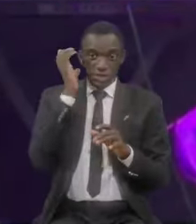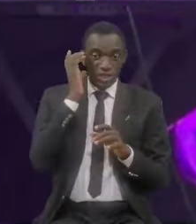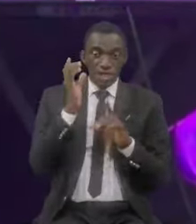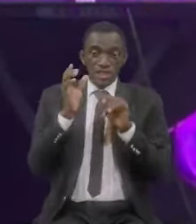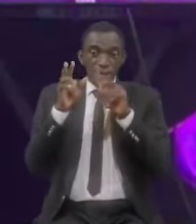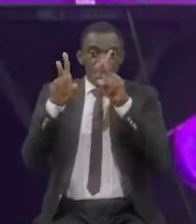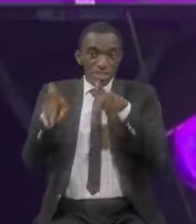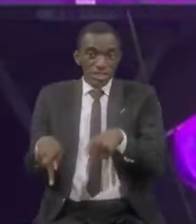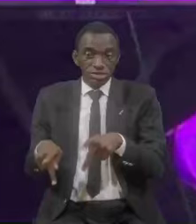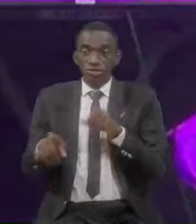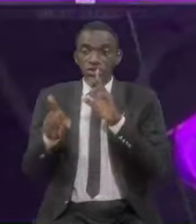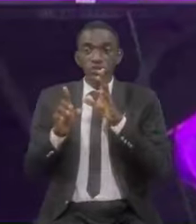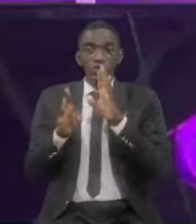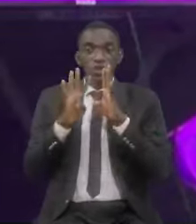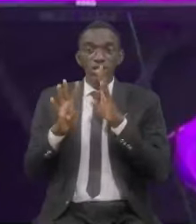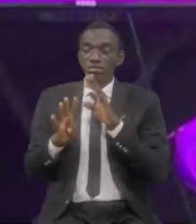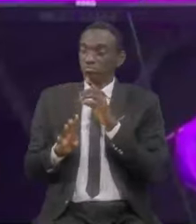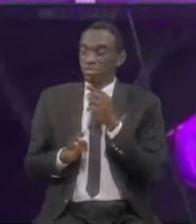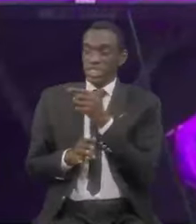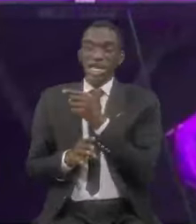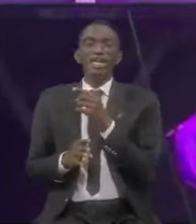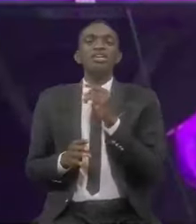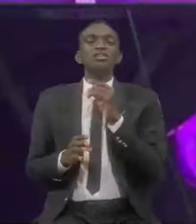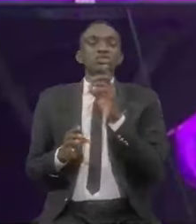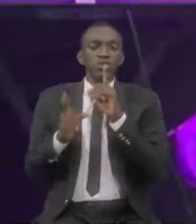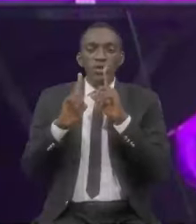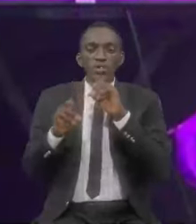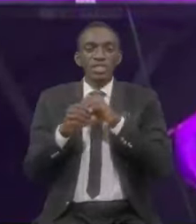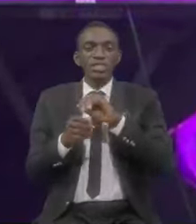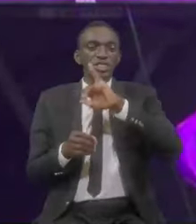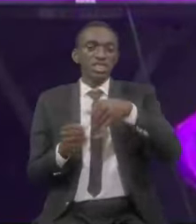La personne qui parlait, il parlait à Jérusalem.